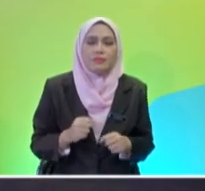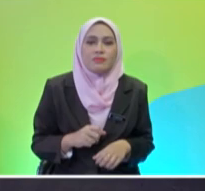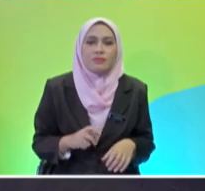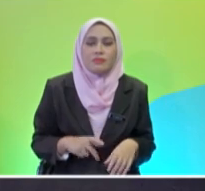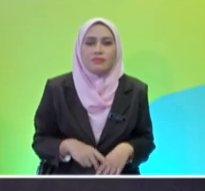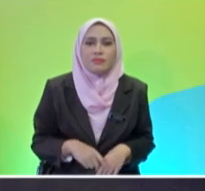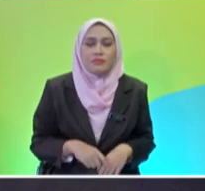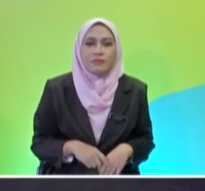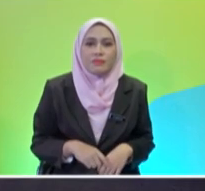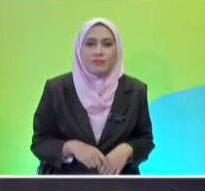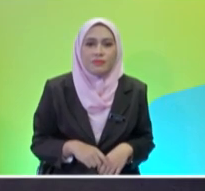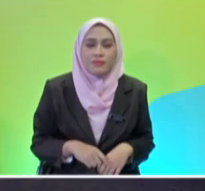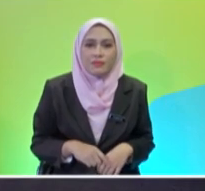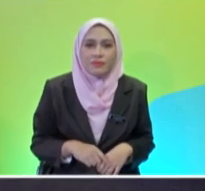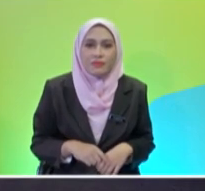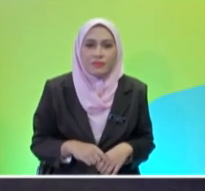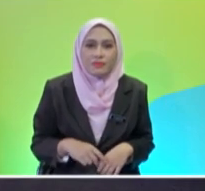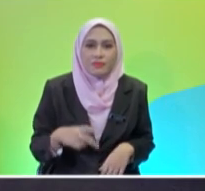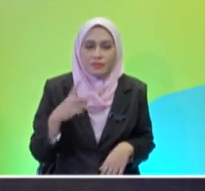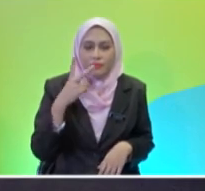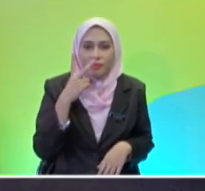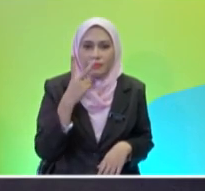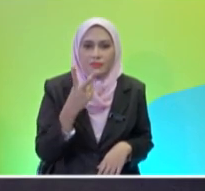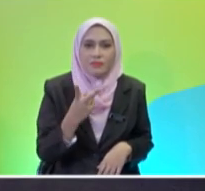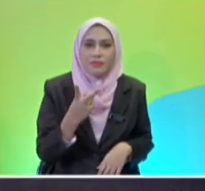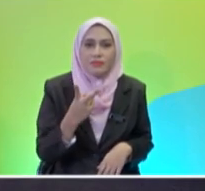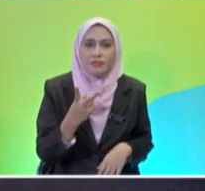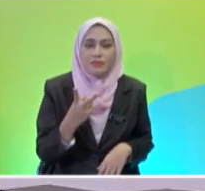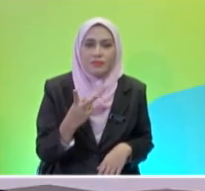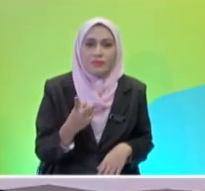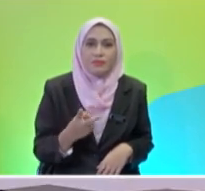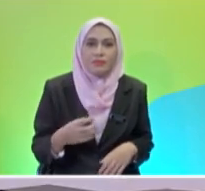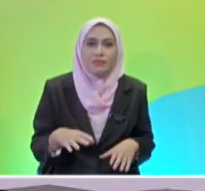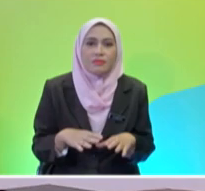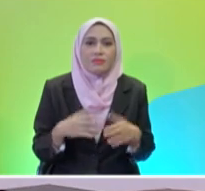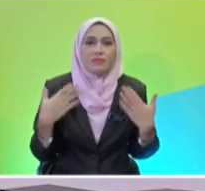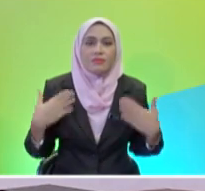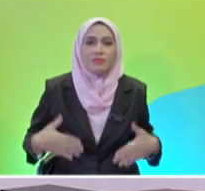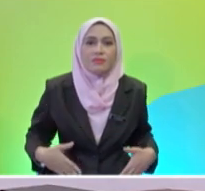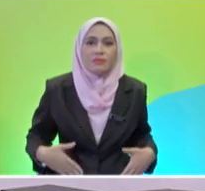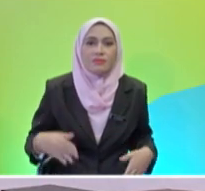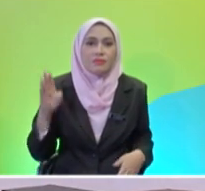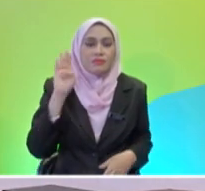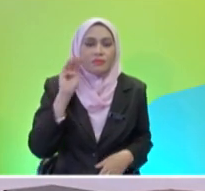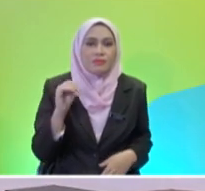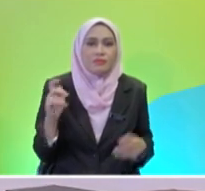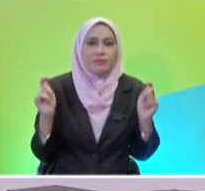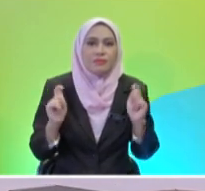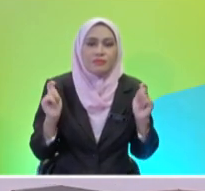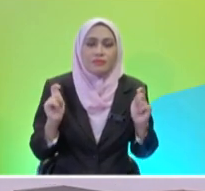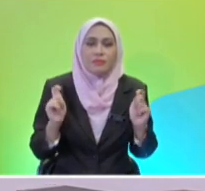tengok dia punya bentuk fizikal dia tu cikgu. Tengok dia punya apa takut. Ni dekat depan ni macam kan takut kan? Okey, ini